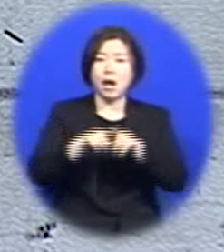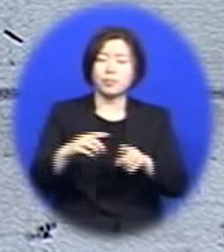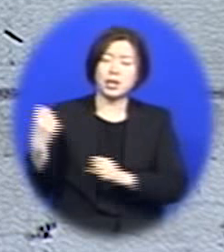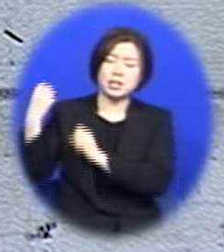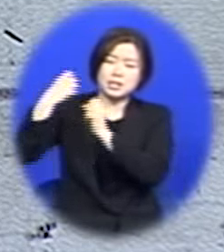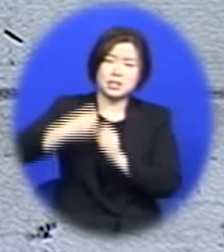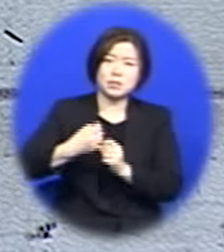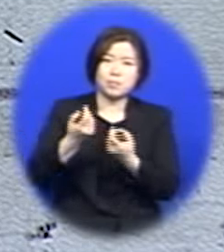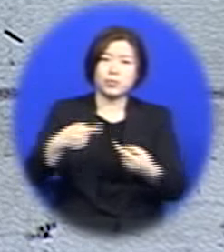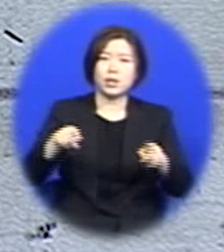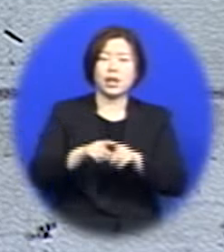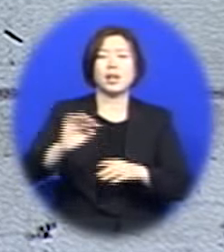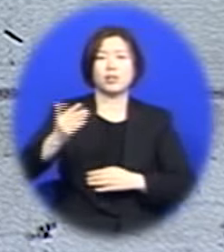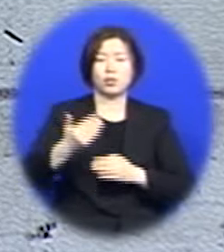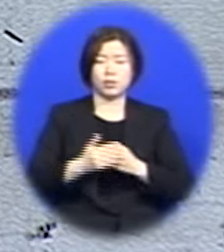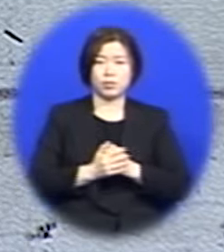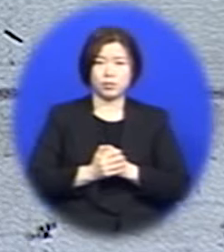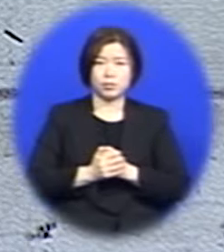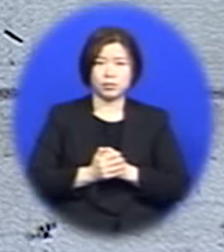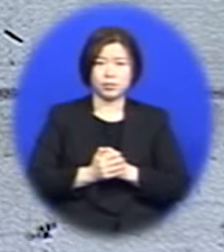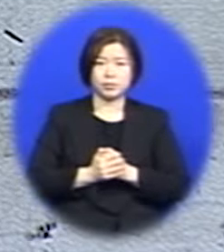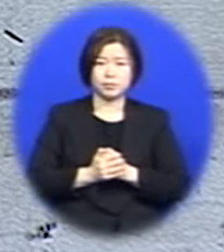지는 거죠.